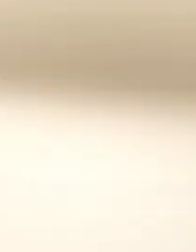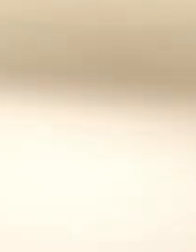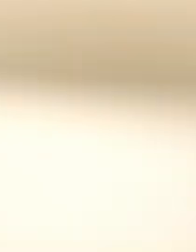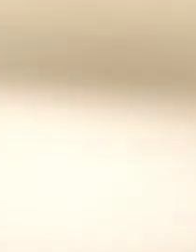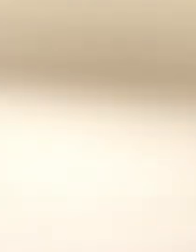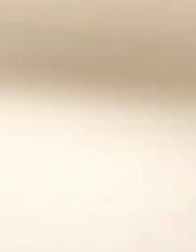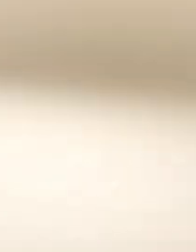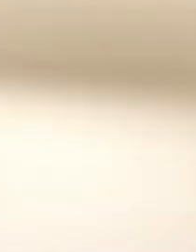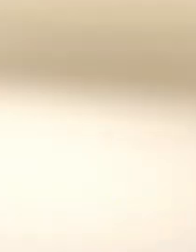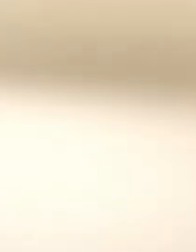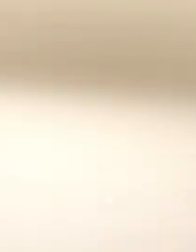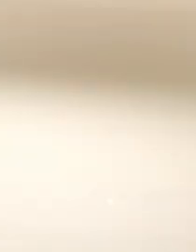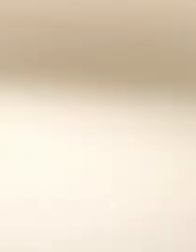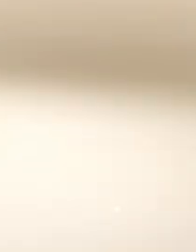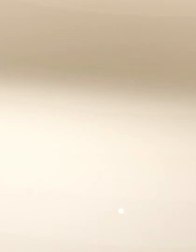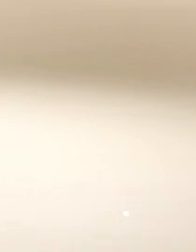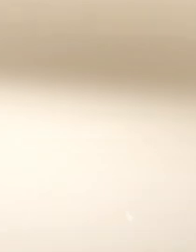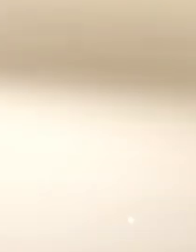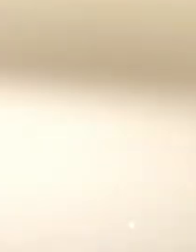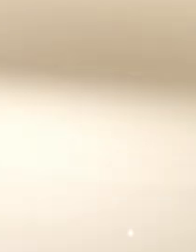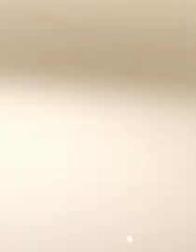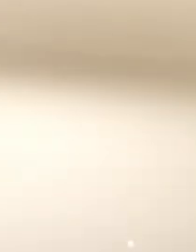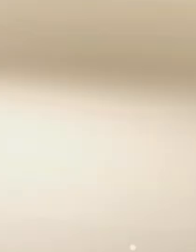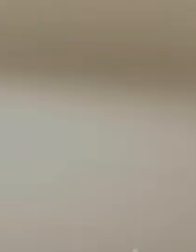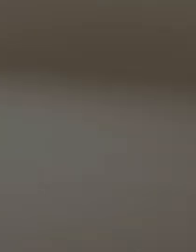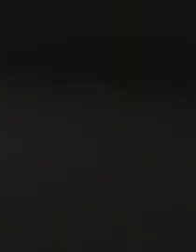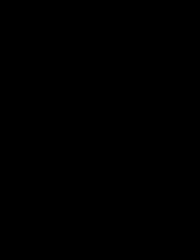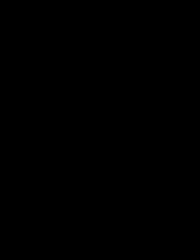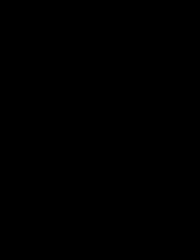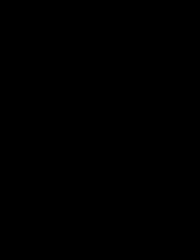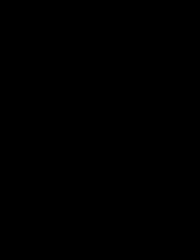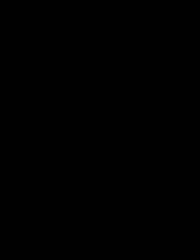Dziękuje za oglądanie. Dziękuję za